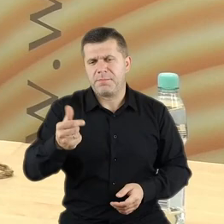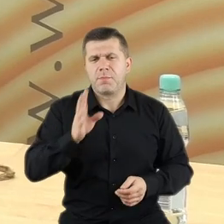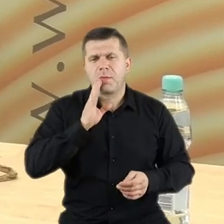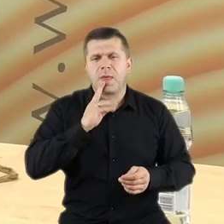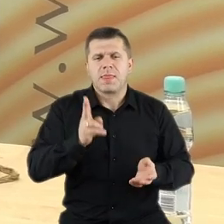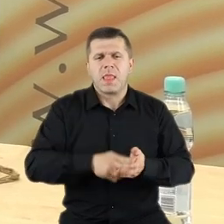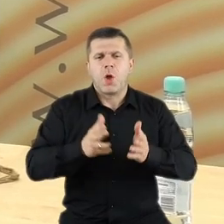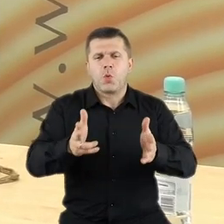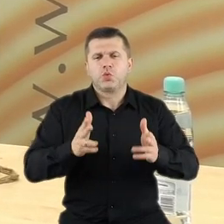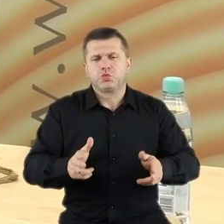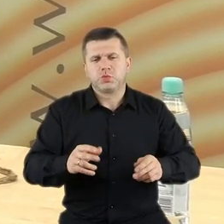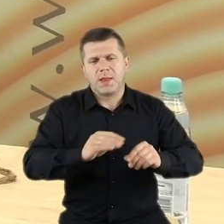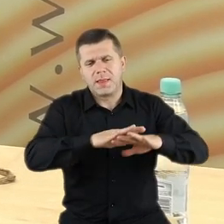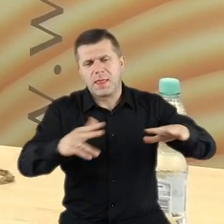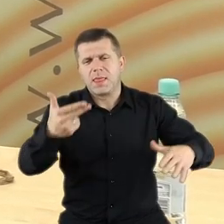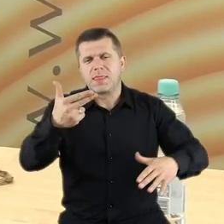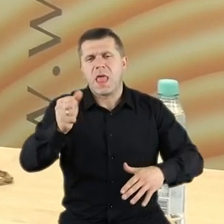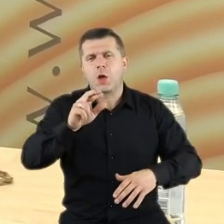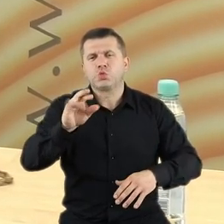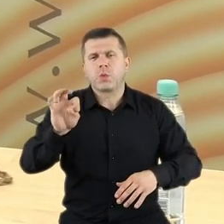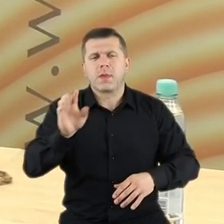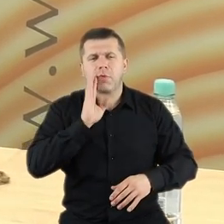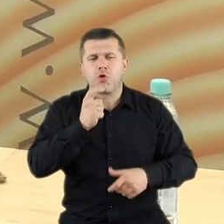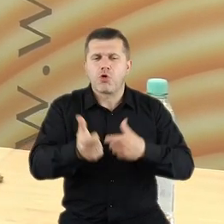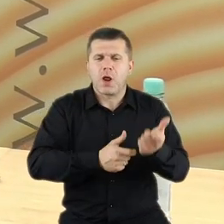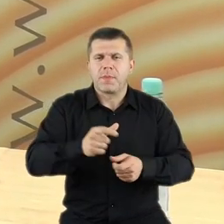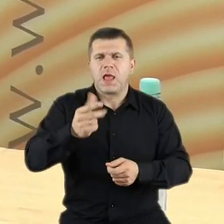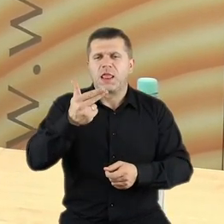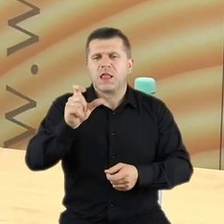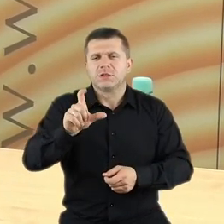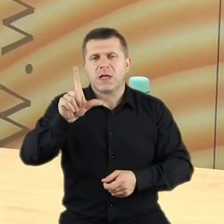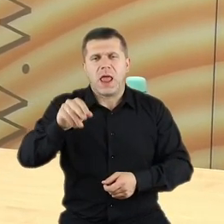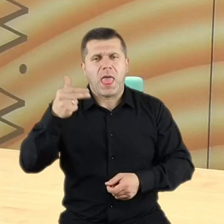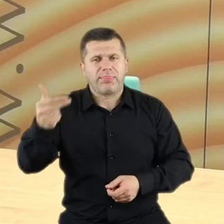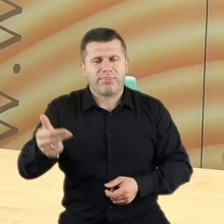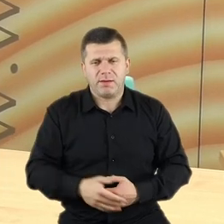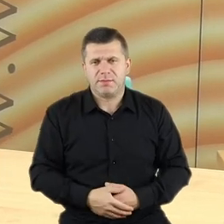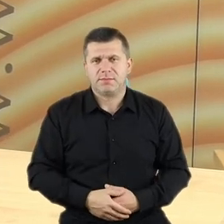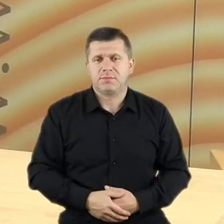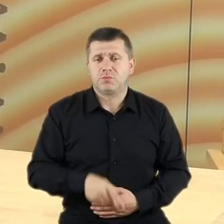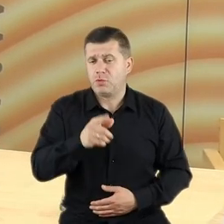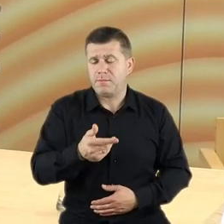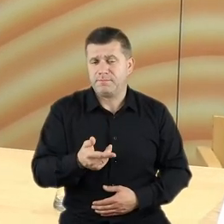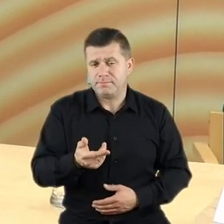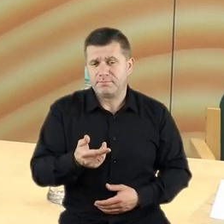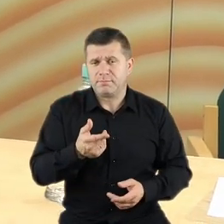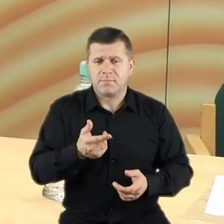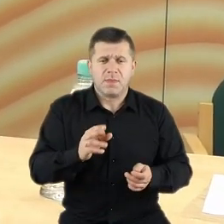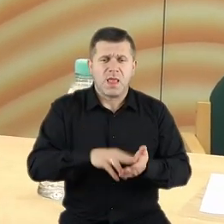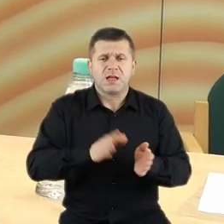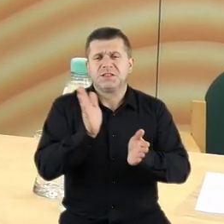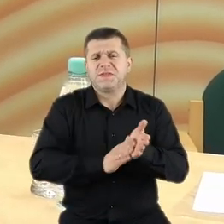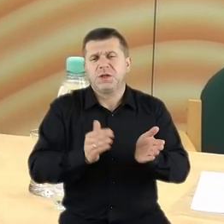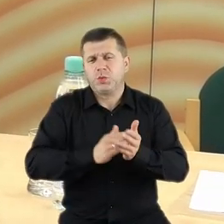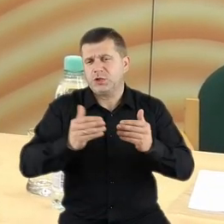tylko że to to było robione z nici lnianych i to tak na roboty dzień jak się to mówiło